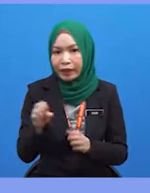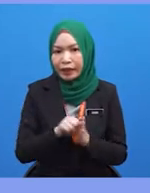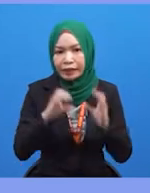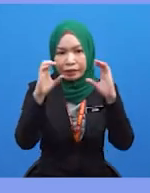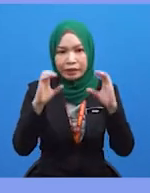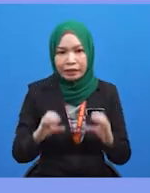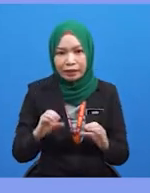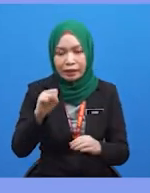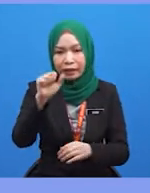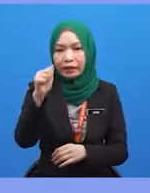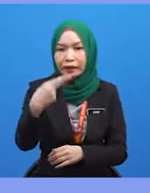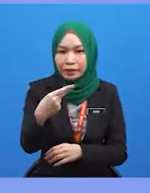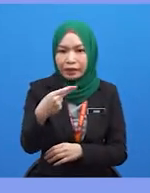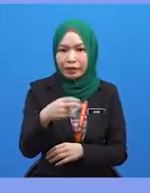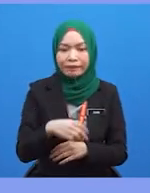secara sah.